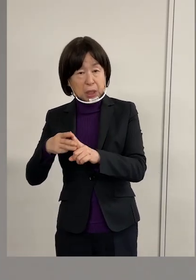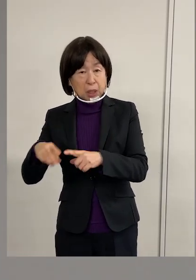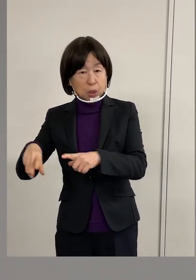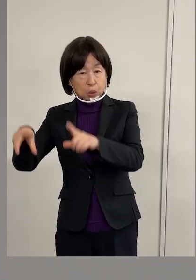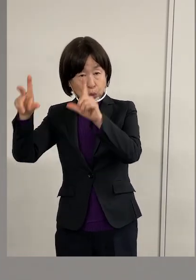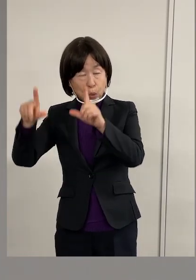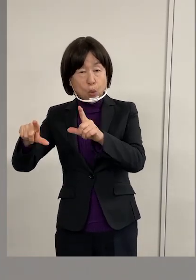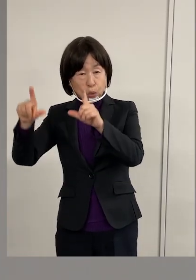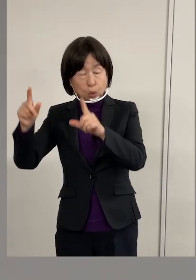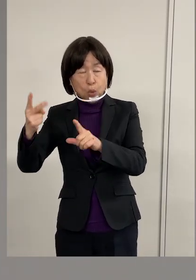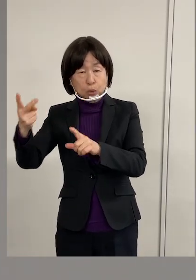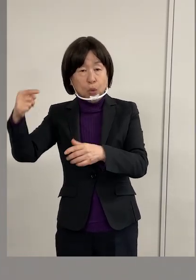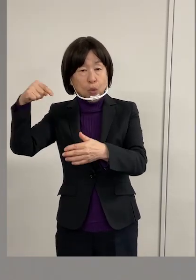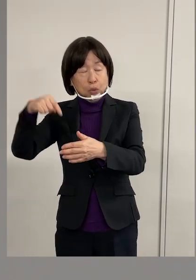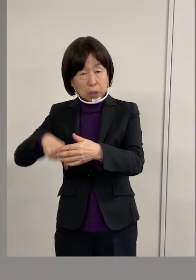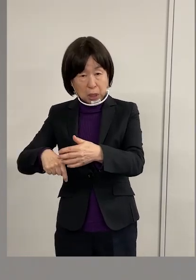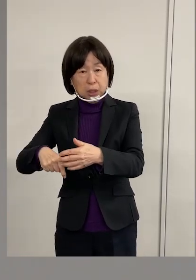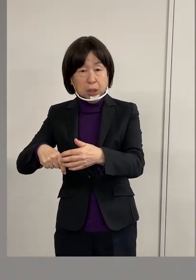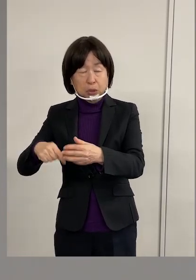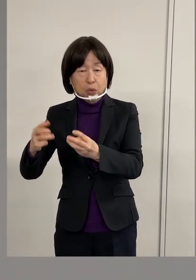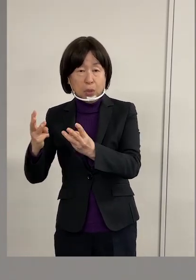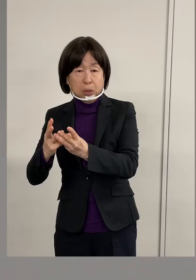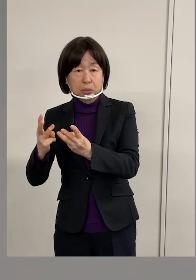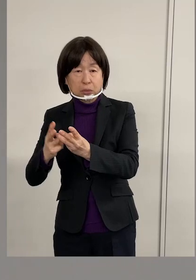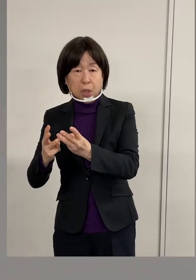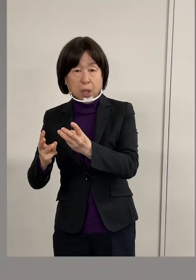でも約3割以上、ありますので、